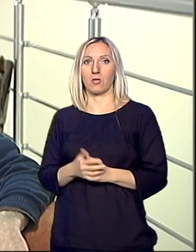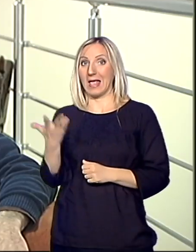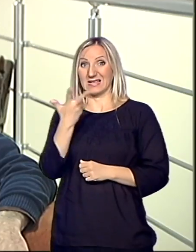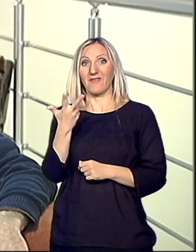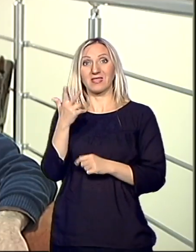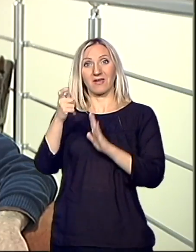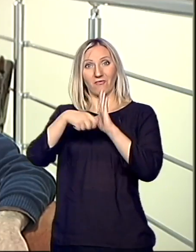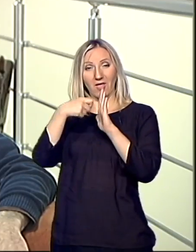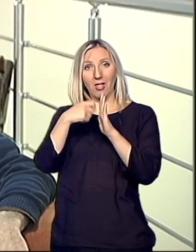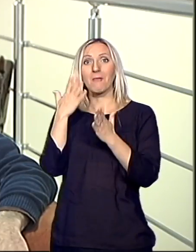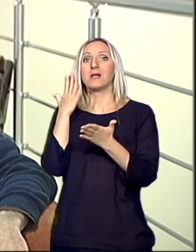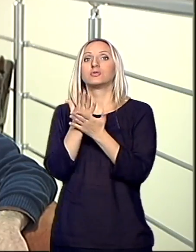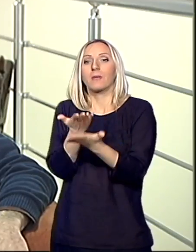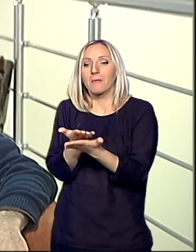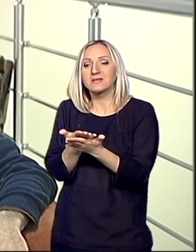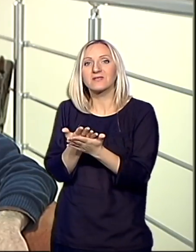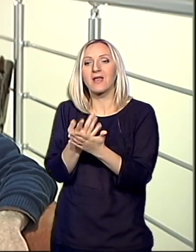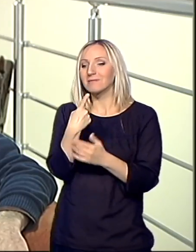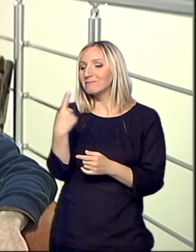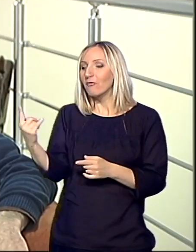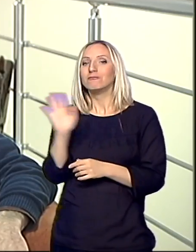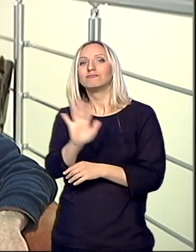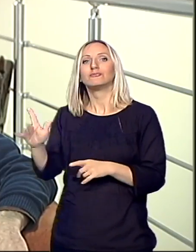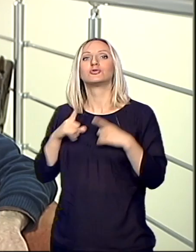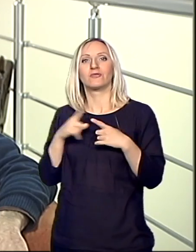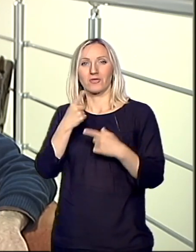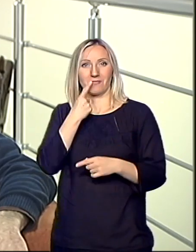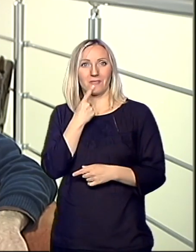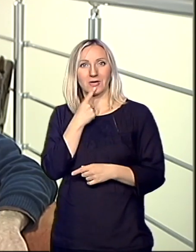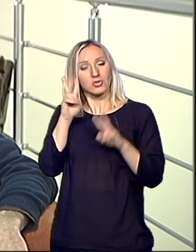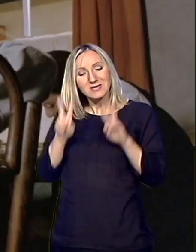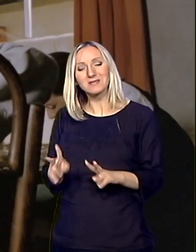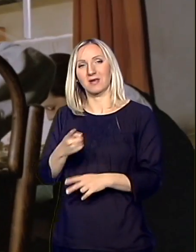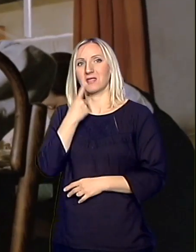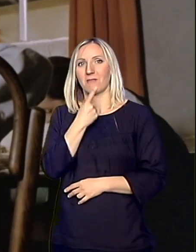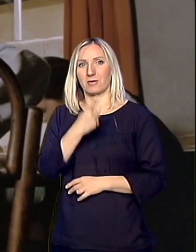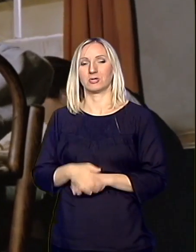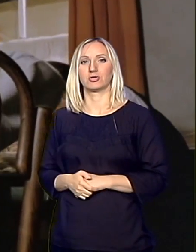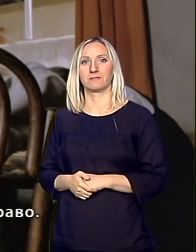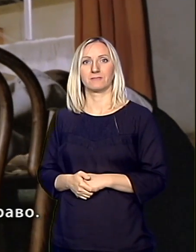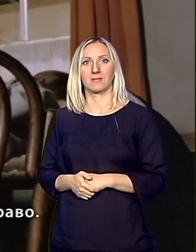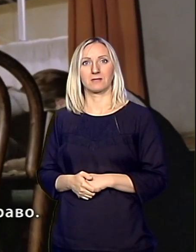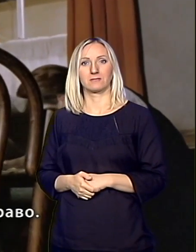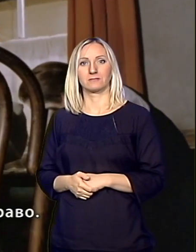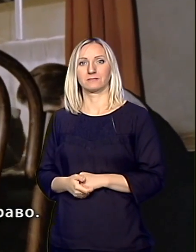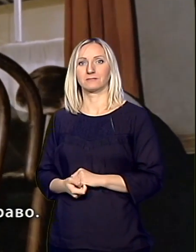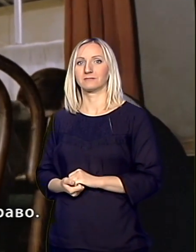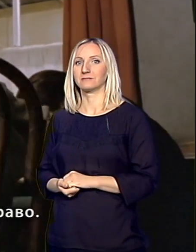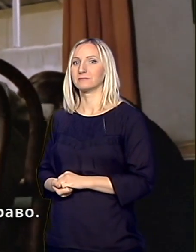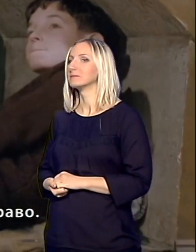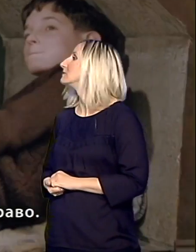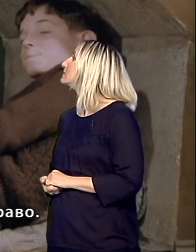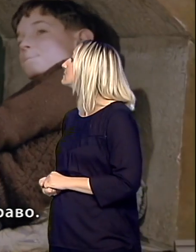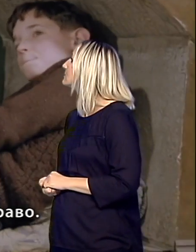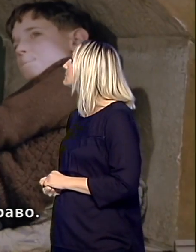zanimljivo, bila su bazirana na biografskim materijalima, dakle, tražili su inspiraciju u istinitim pričama. Say goodbye to Christy,